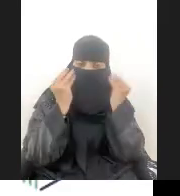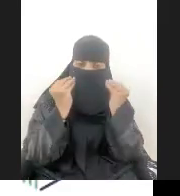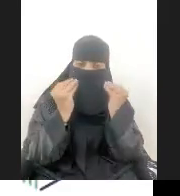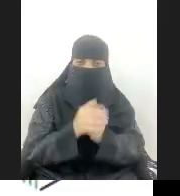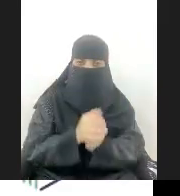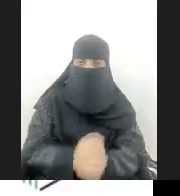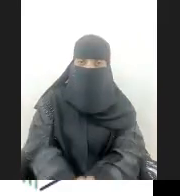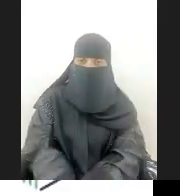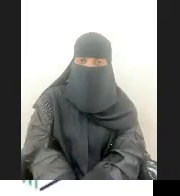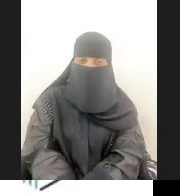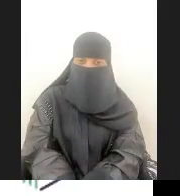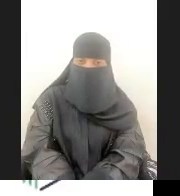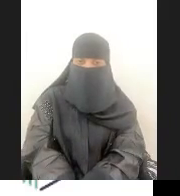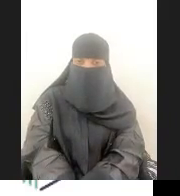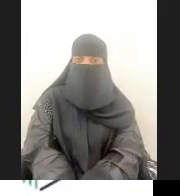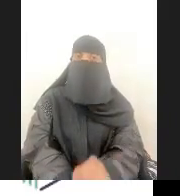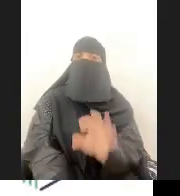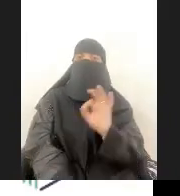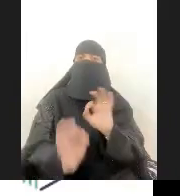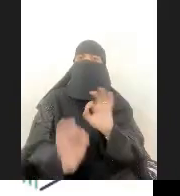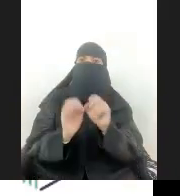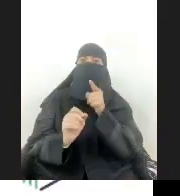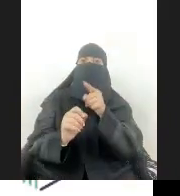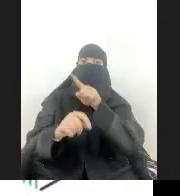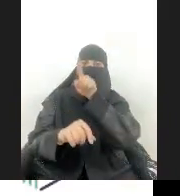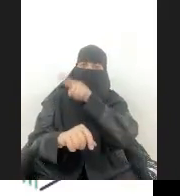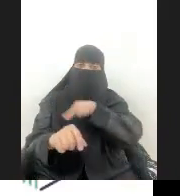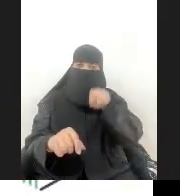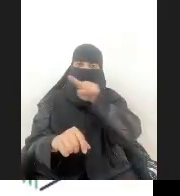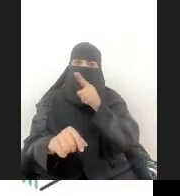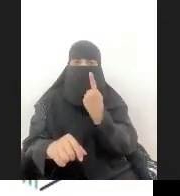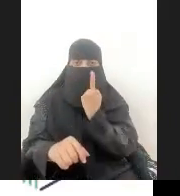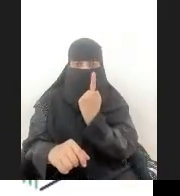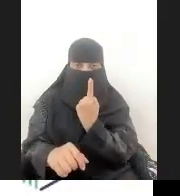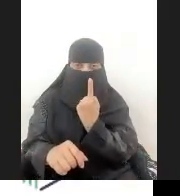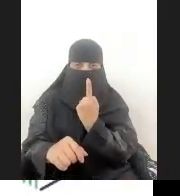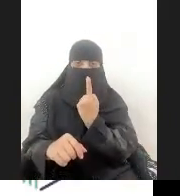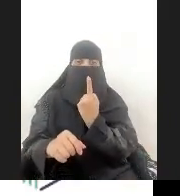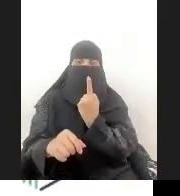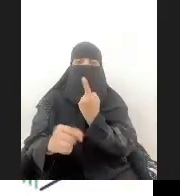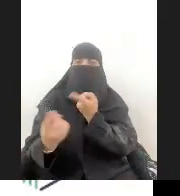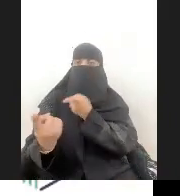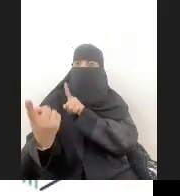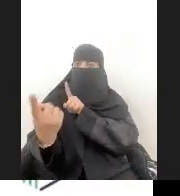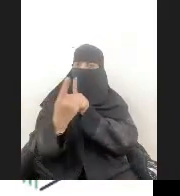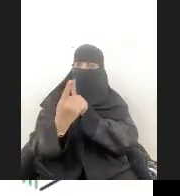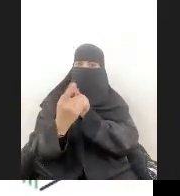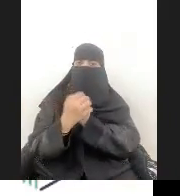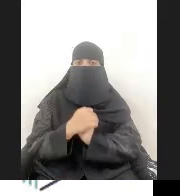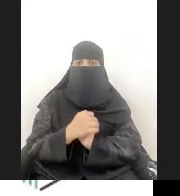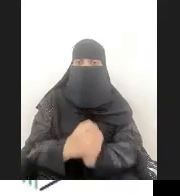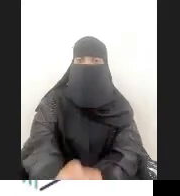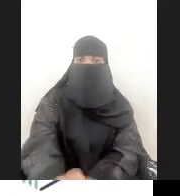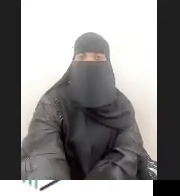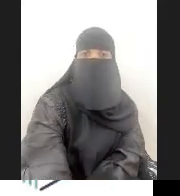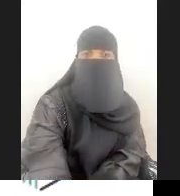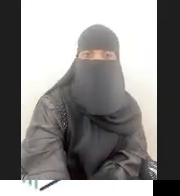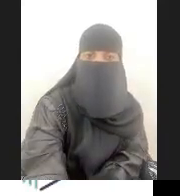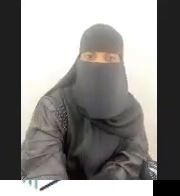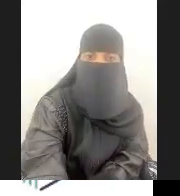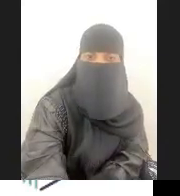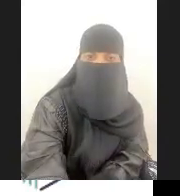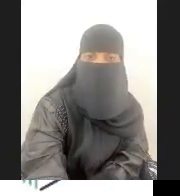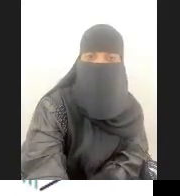تناسبنا. لو قلنا هذا فيس تو فيس، يعني اليوم بشرح مفهوم معين، ربما يقودني هذا الشرح إلى أعطي سؤال في